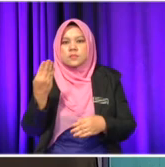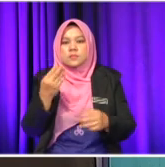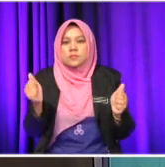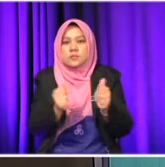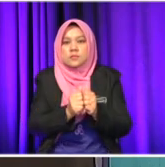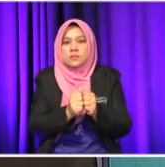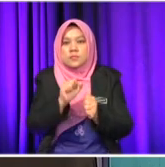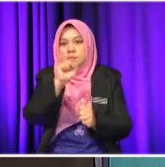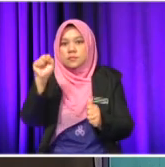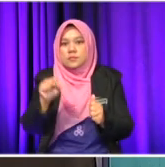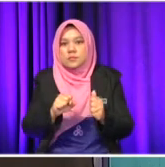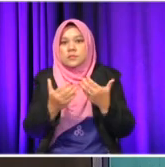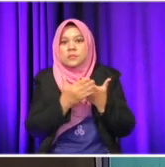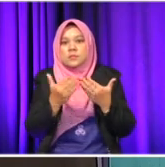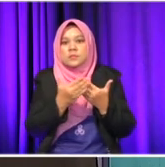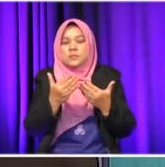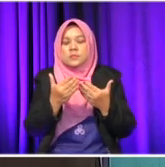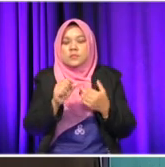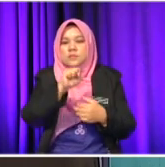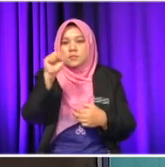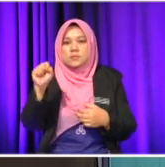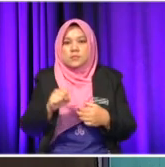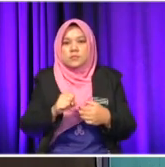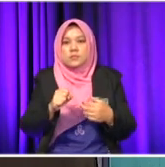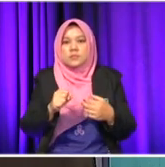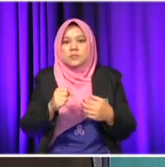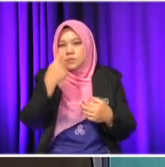mereka akan mudah menjawab semua sebentar